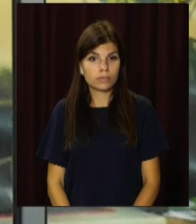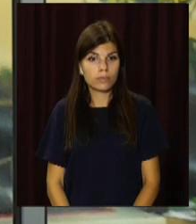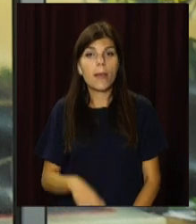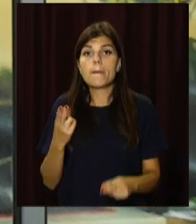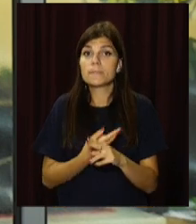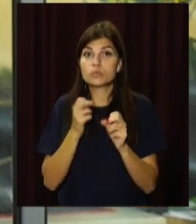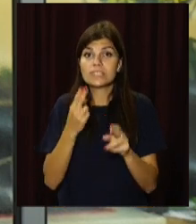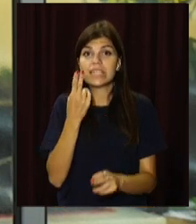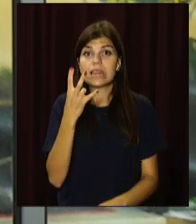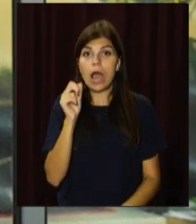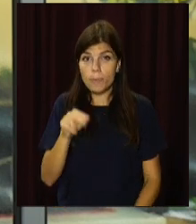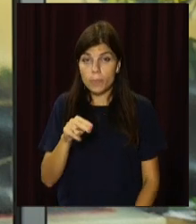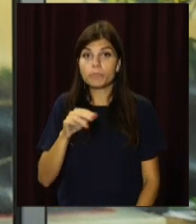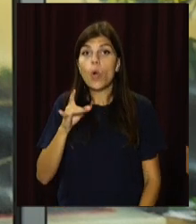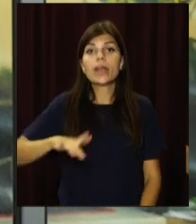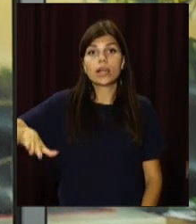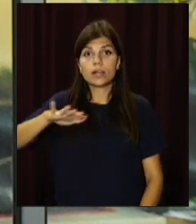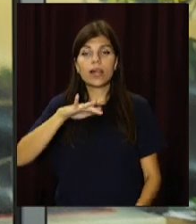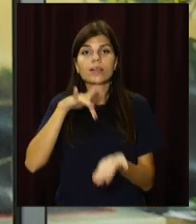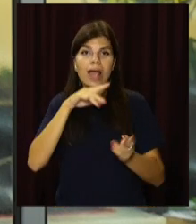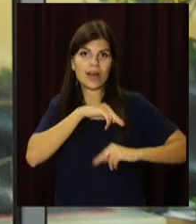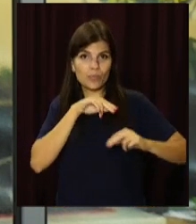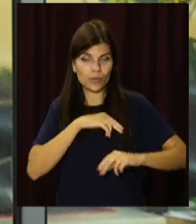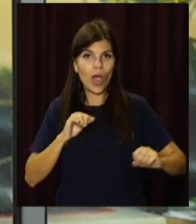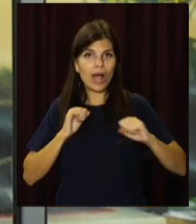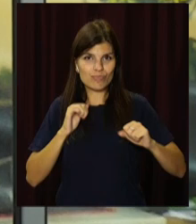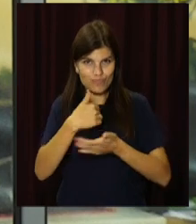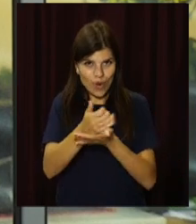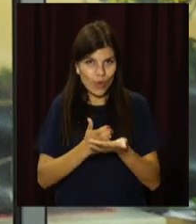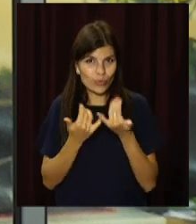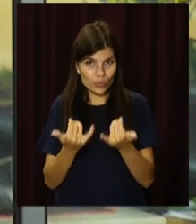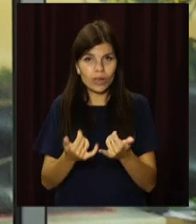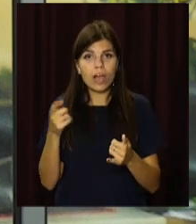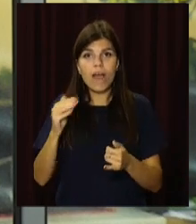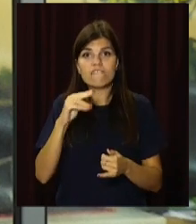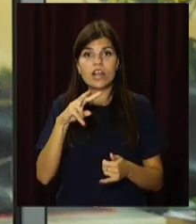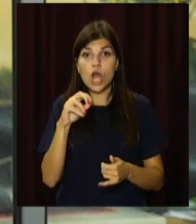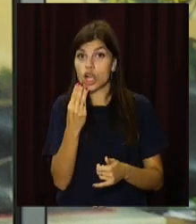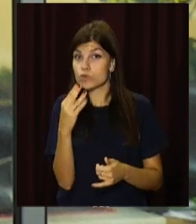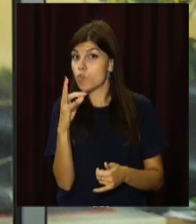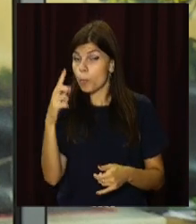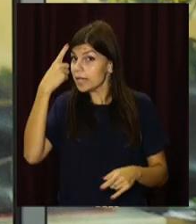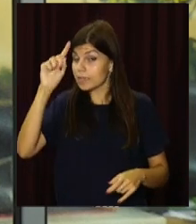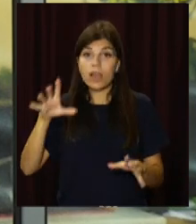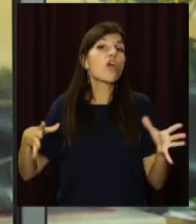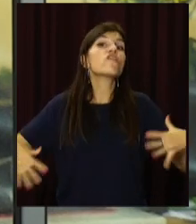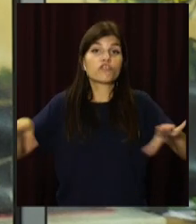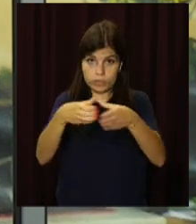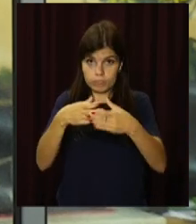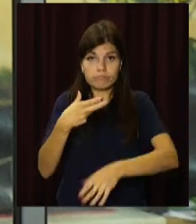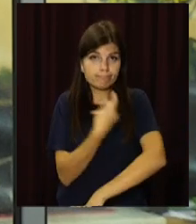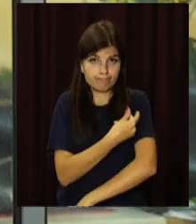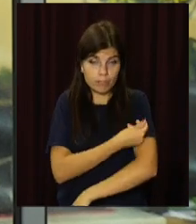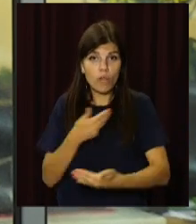Безпечний ЦНАП. У регіоні співробітники центрів надання адмінпослуг влаштували флешмоб. Усі разом вакцинуються від